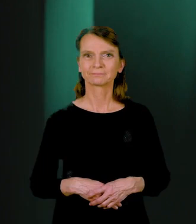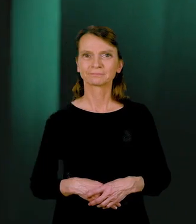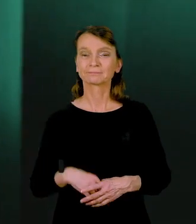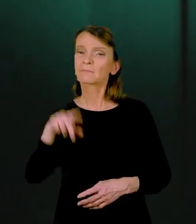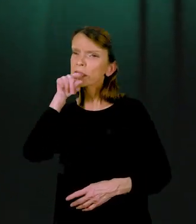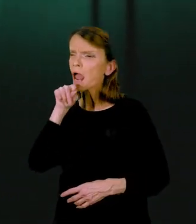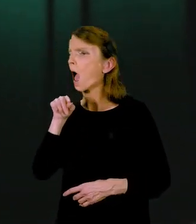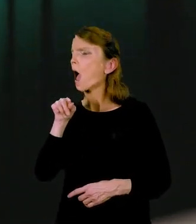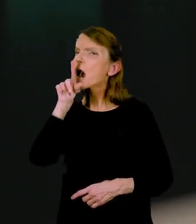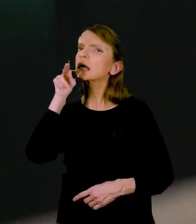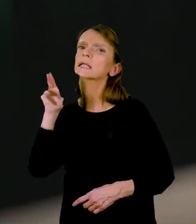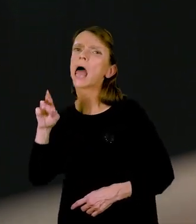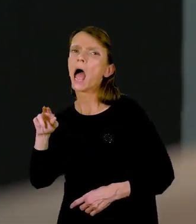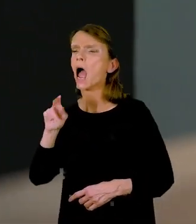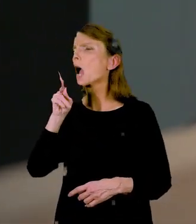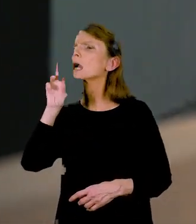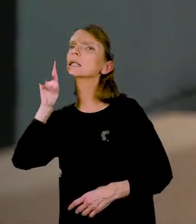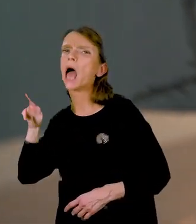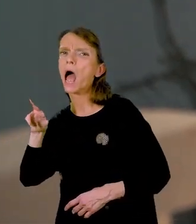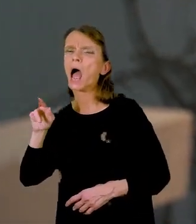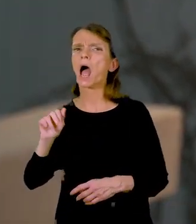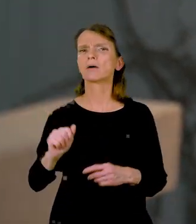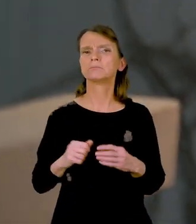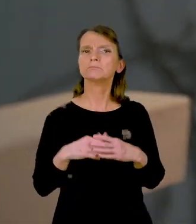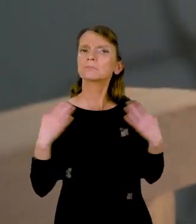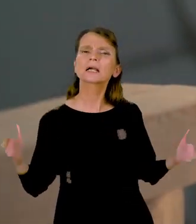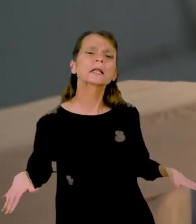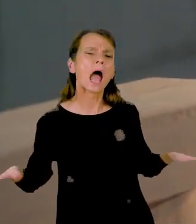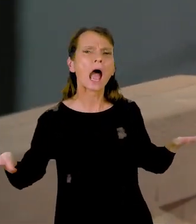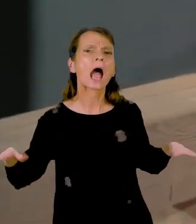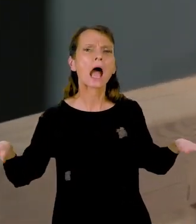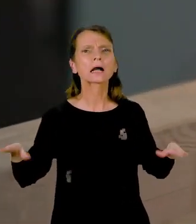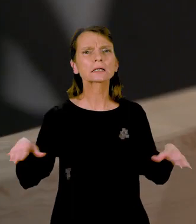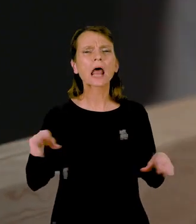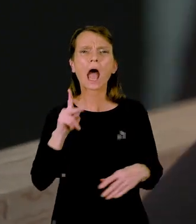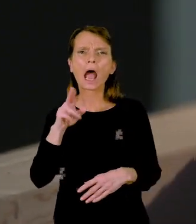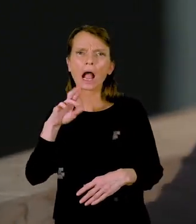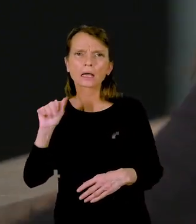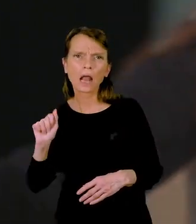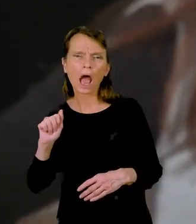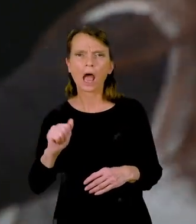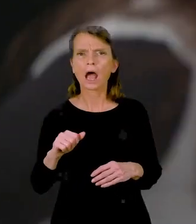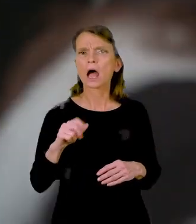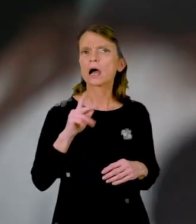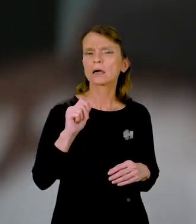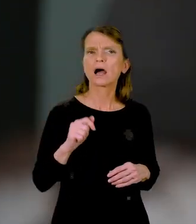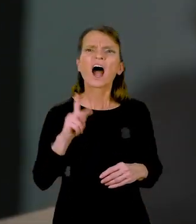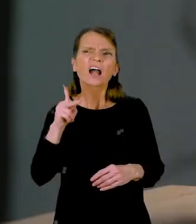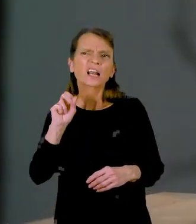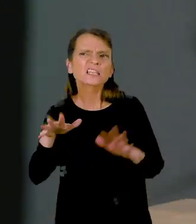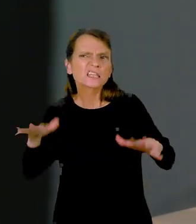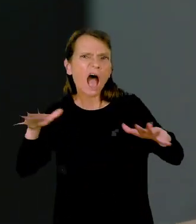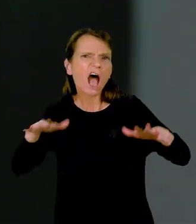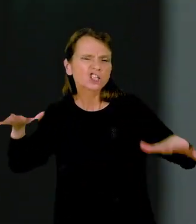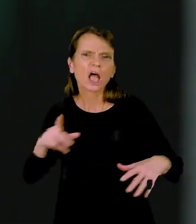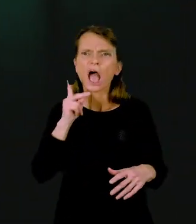Kra, kra, kra. Kra, kra, kra. Krastača.